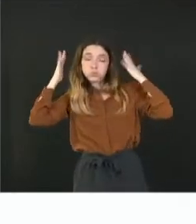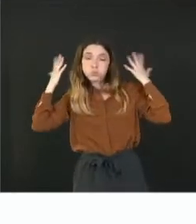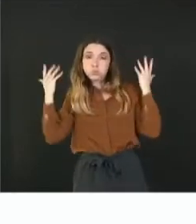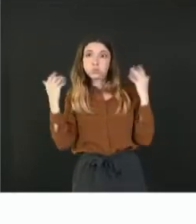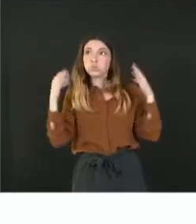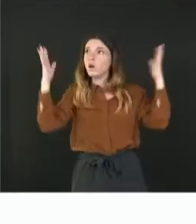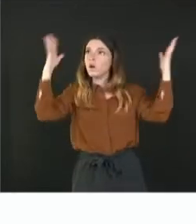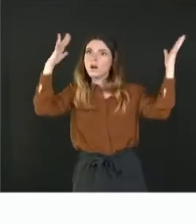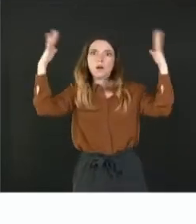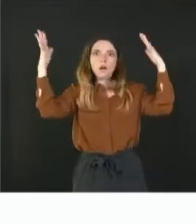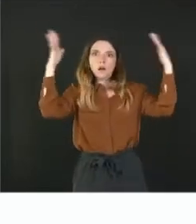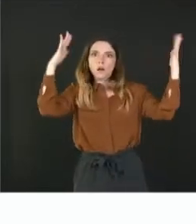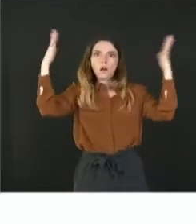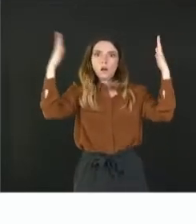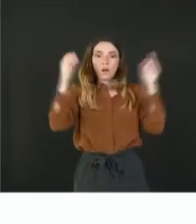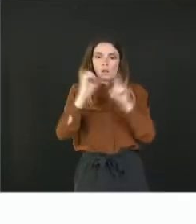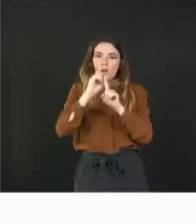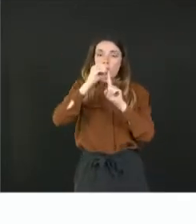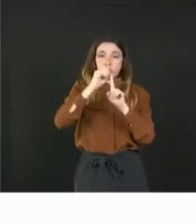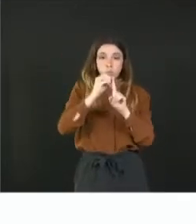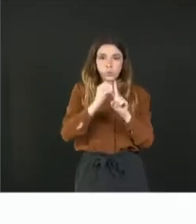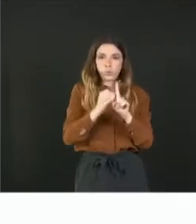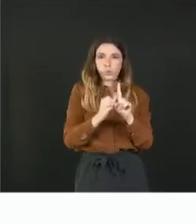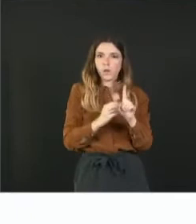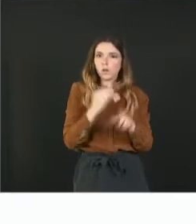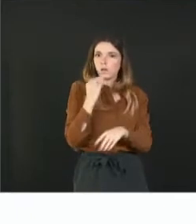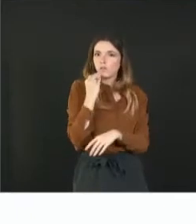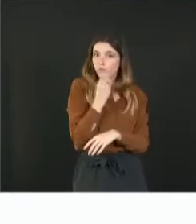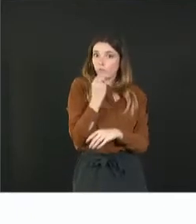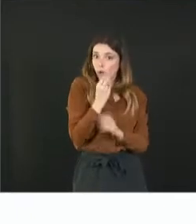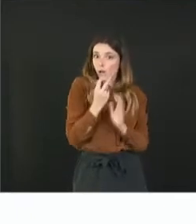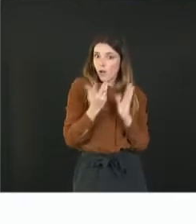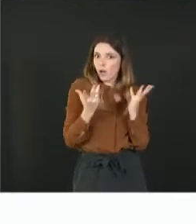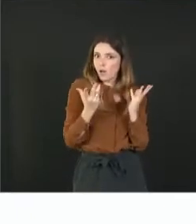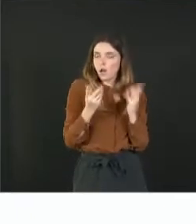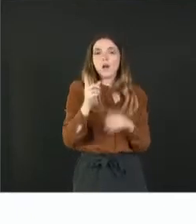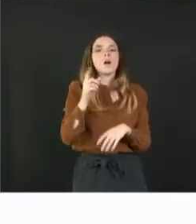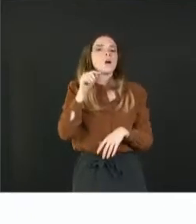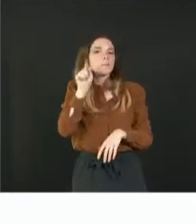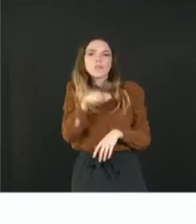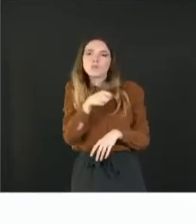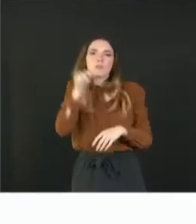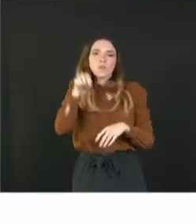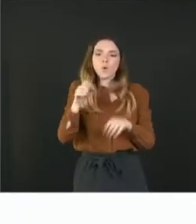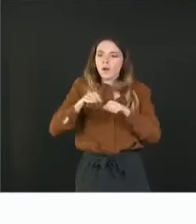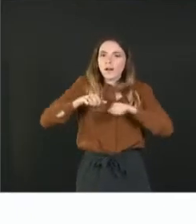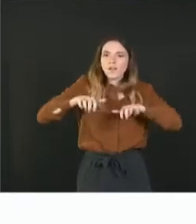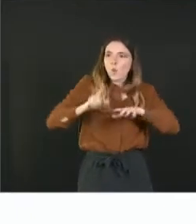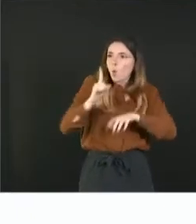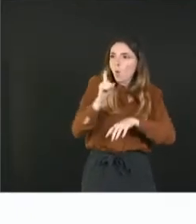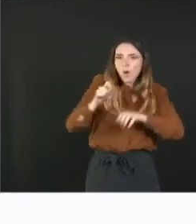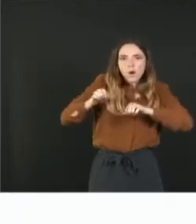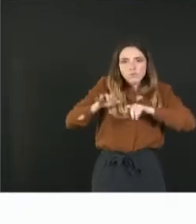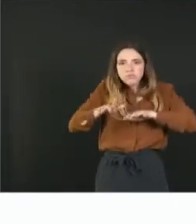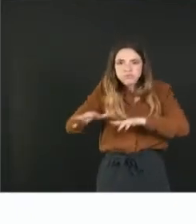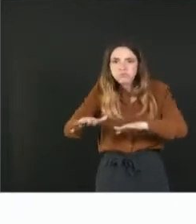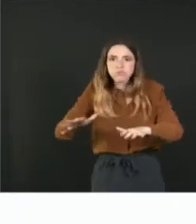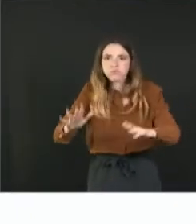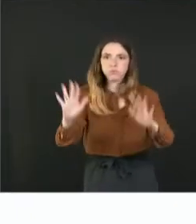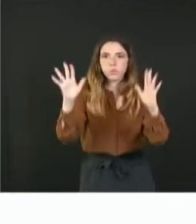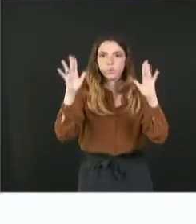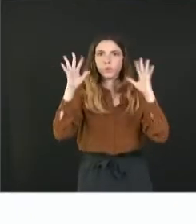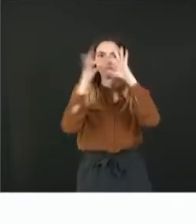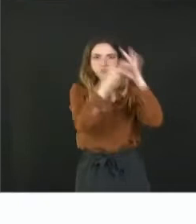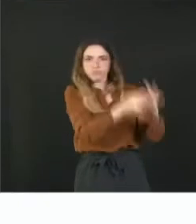degrés, avec des conditions, parce qu'évidemment, il faut récupérer de l'eau pour que les arbres puissent transpirer, il faut qu'ils aient de l'eau, etc. Donc tout ça, ça se